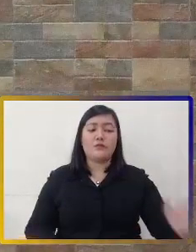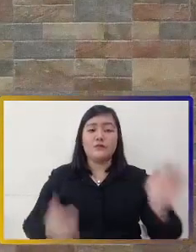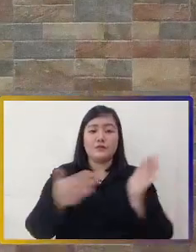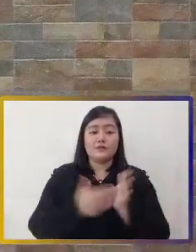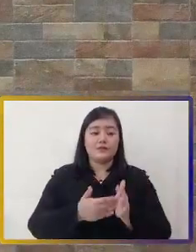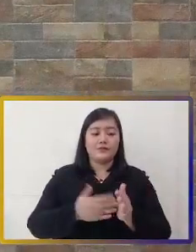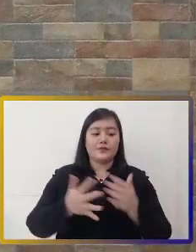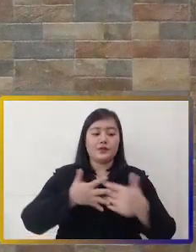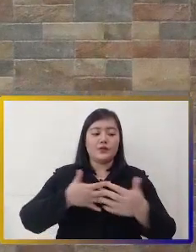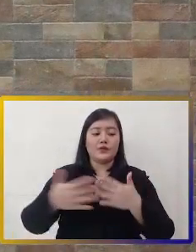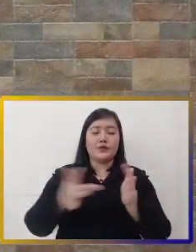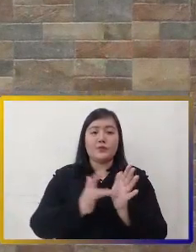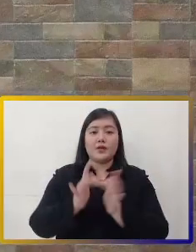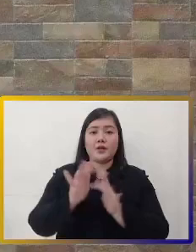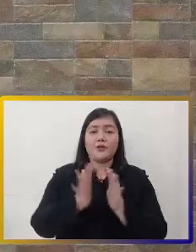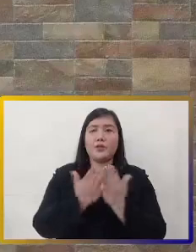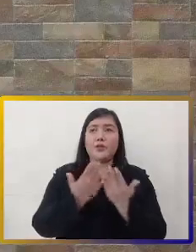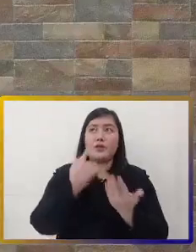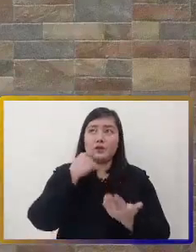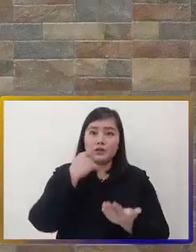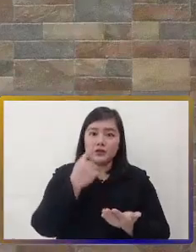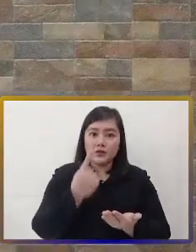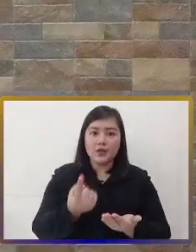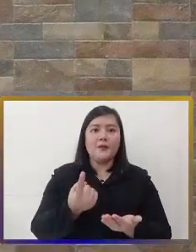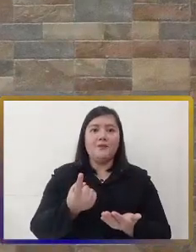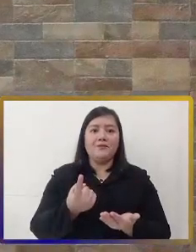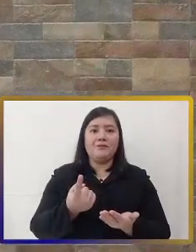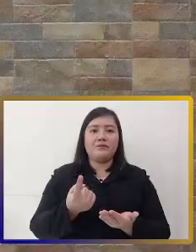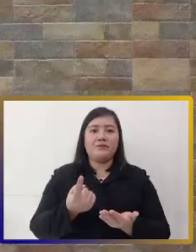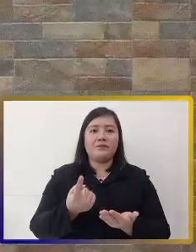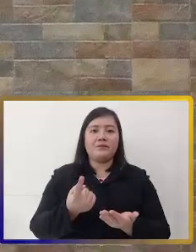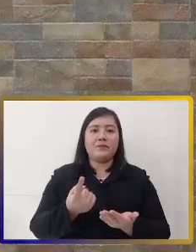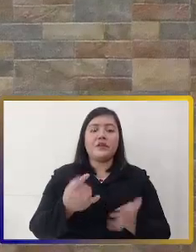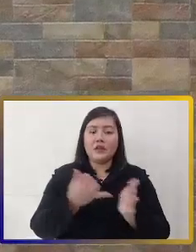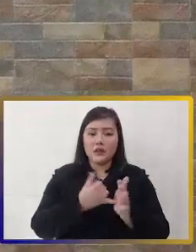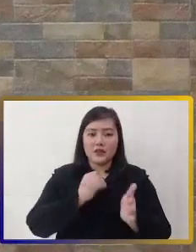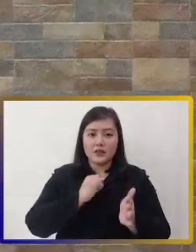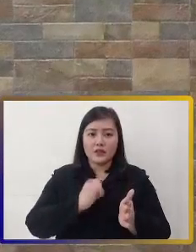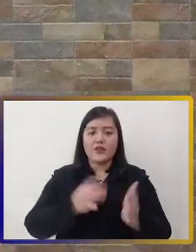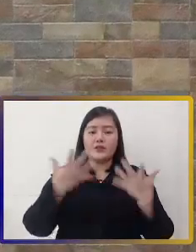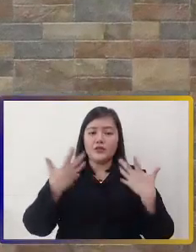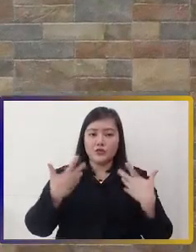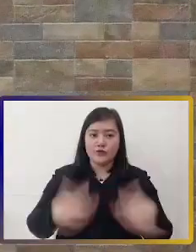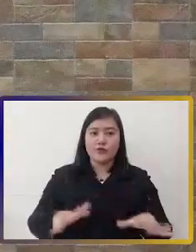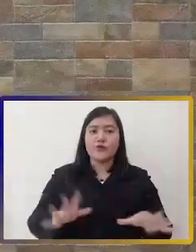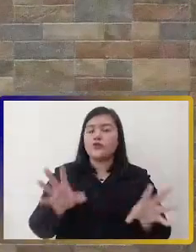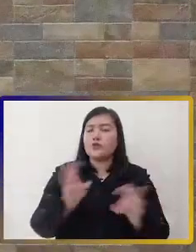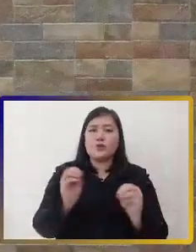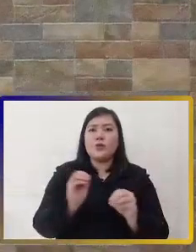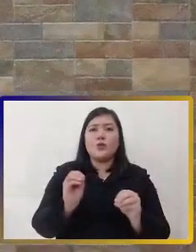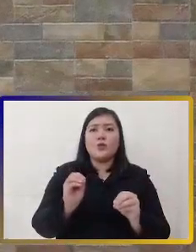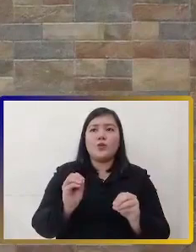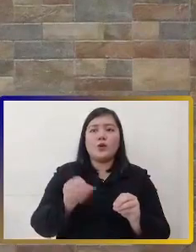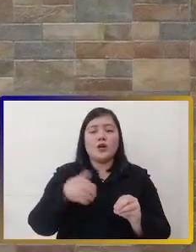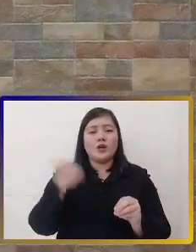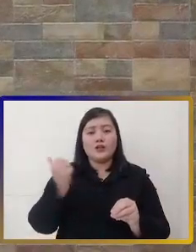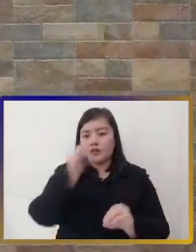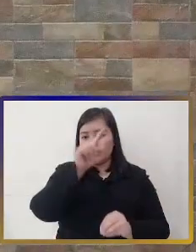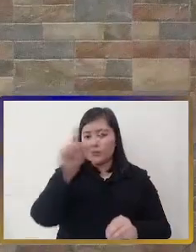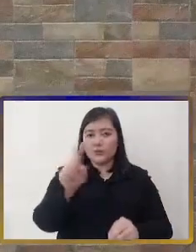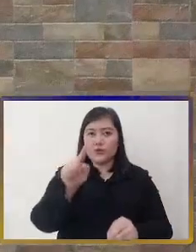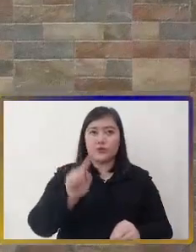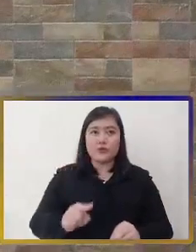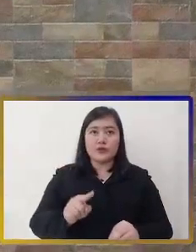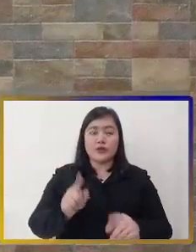pangyayari. Kung ano yun na yung sinasabi ng Biblia, yan na yan. Wala nang ibang question dyan. You see, but the greatest blessing is that